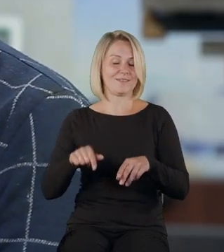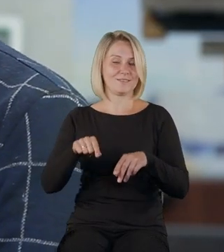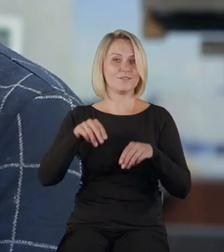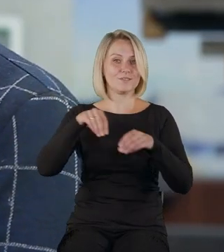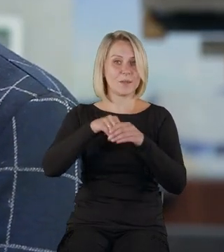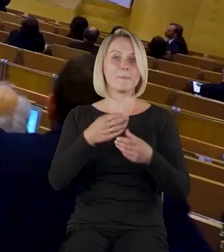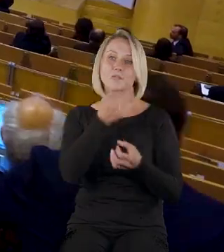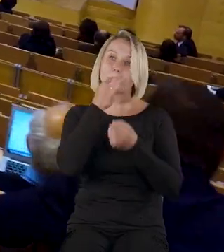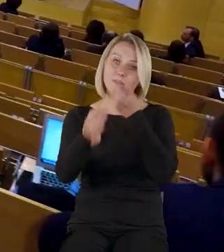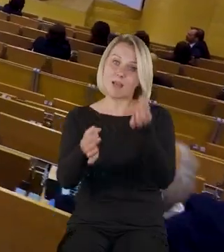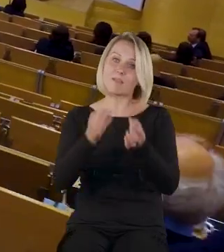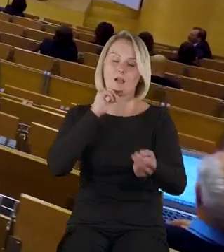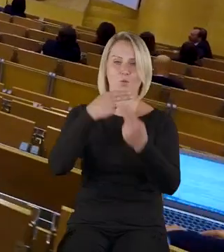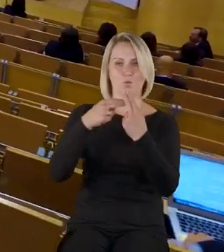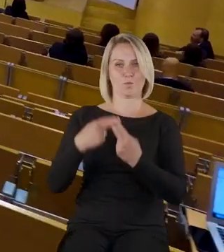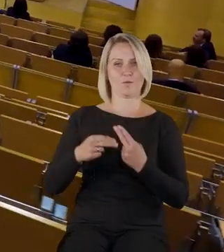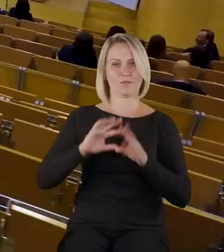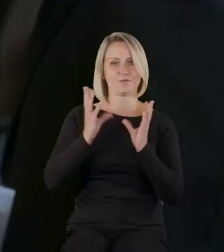nurtujące Was pytania.